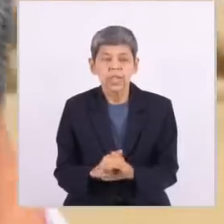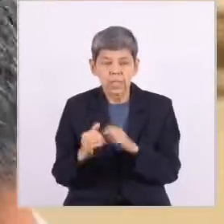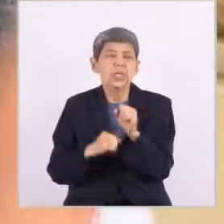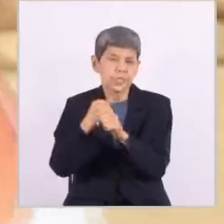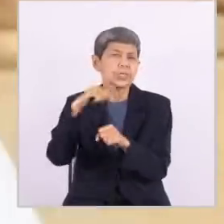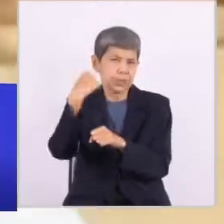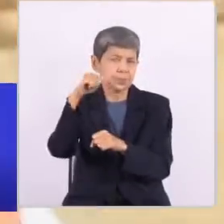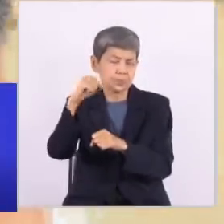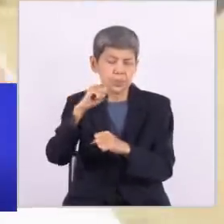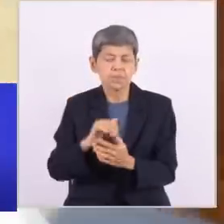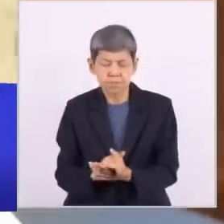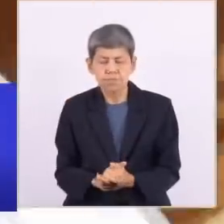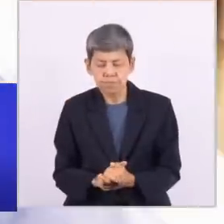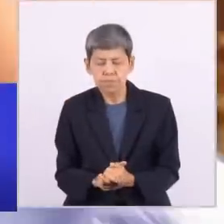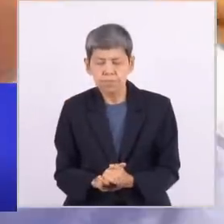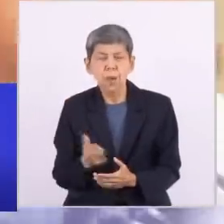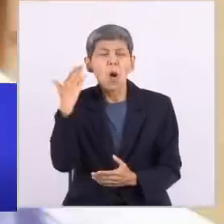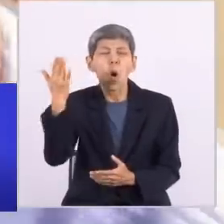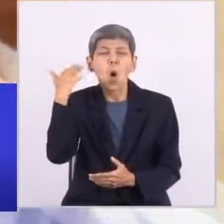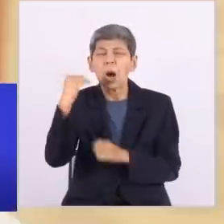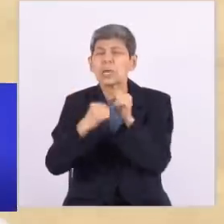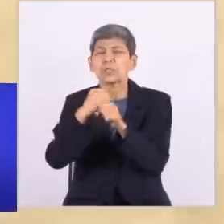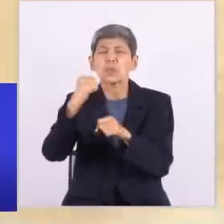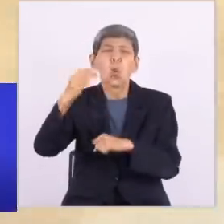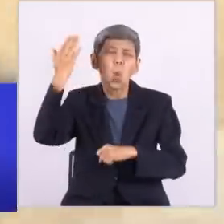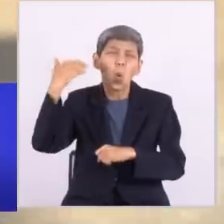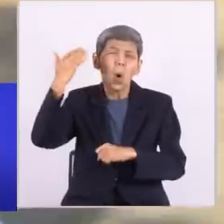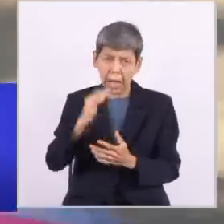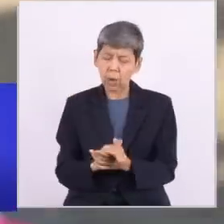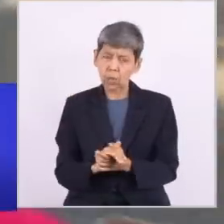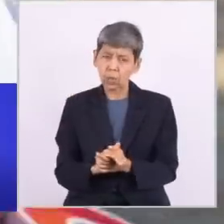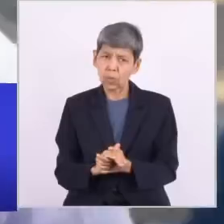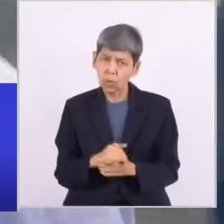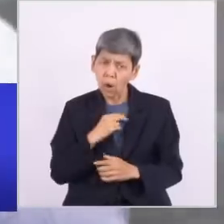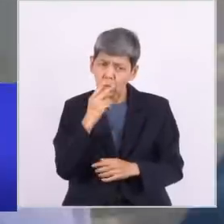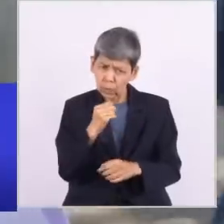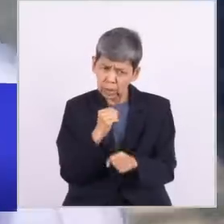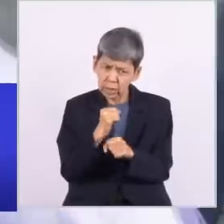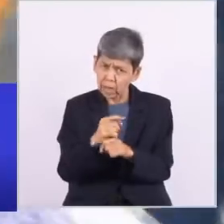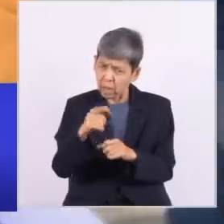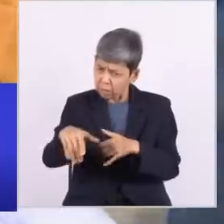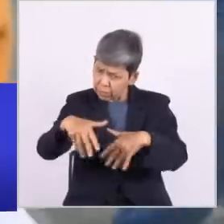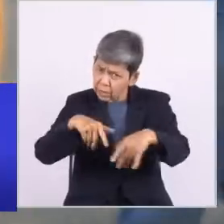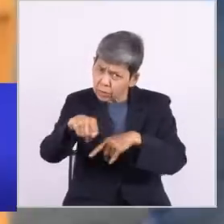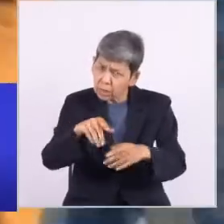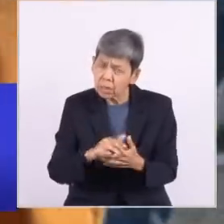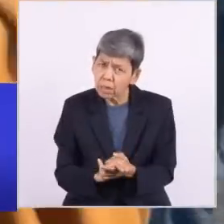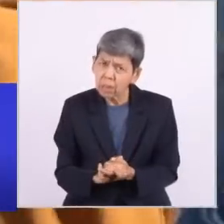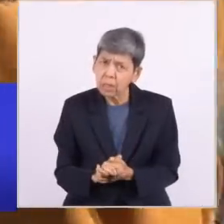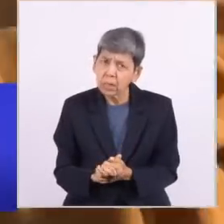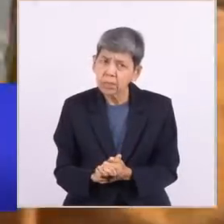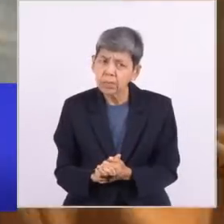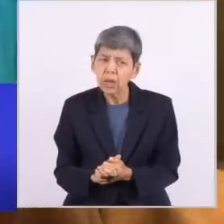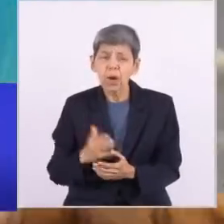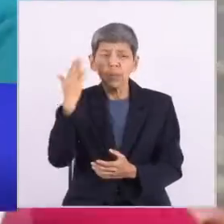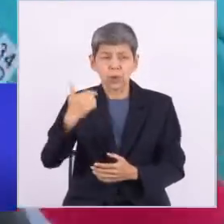อครับที่เหตุการณ์เกิดขึ้นในคลิปอ่ะ 10กว่าปีแล้ว ตอนนั้นเราเกิดเป็นเด็กหรือว่าเป็นคารวาส ตอนนั้น